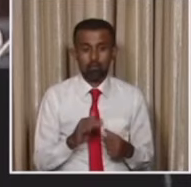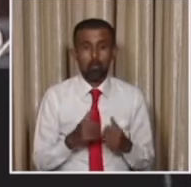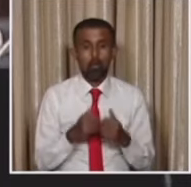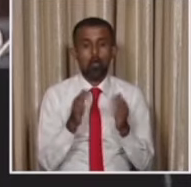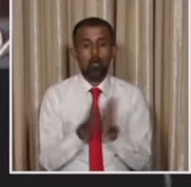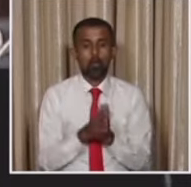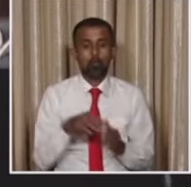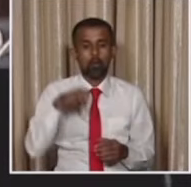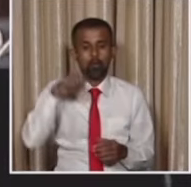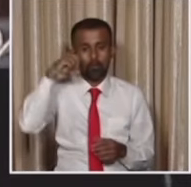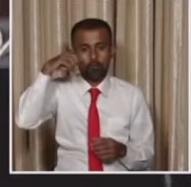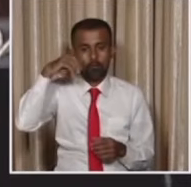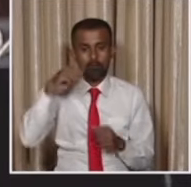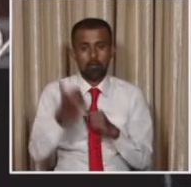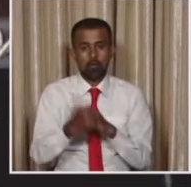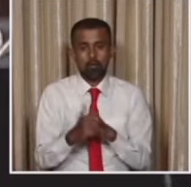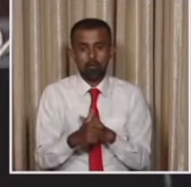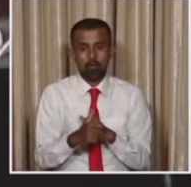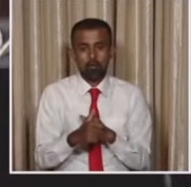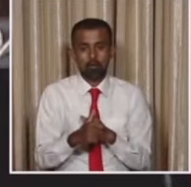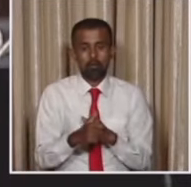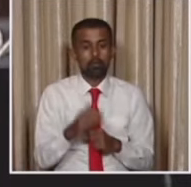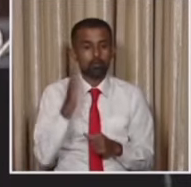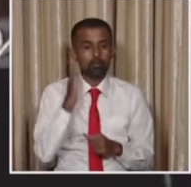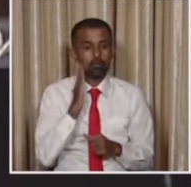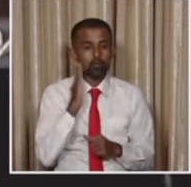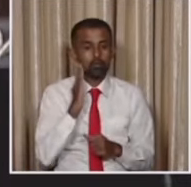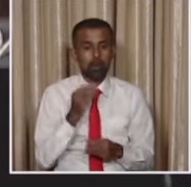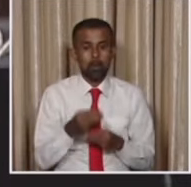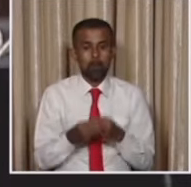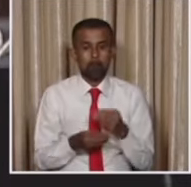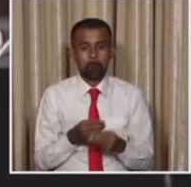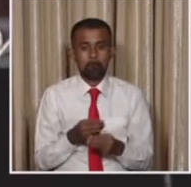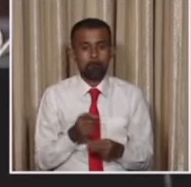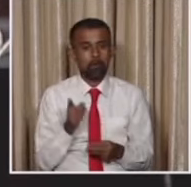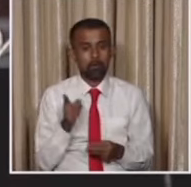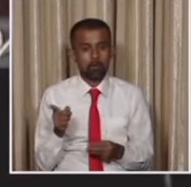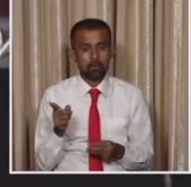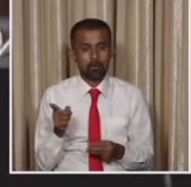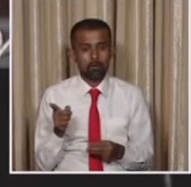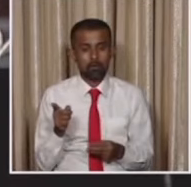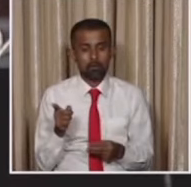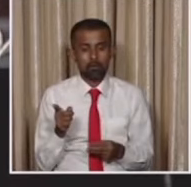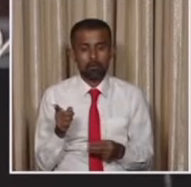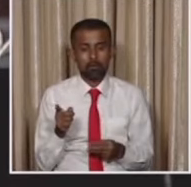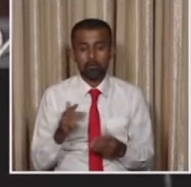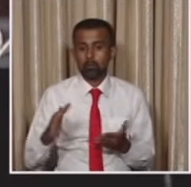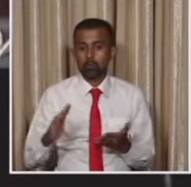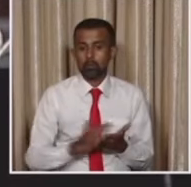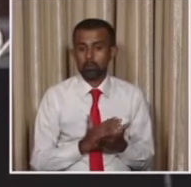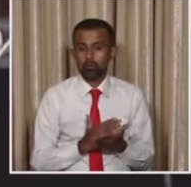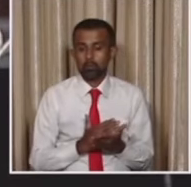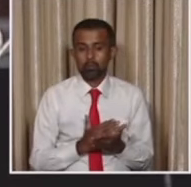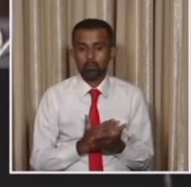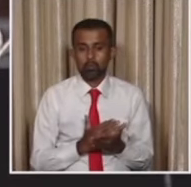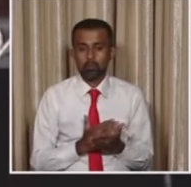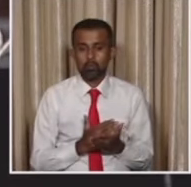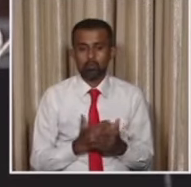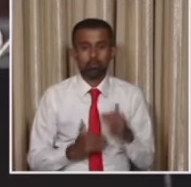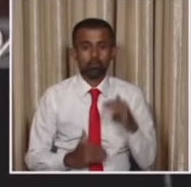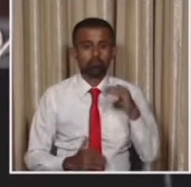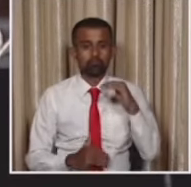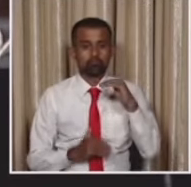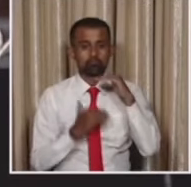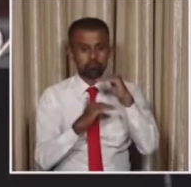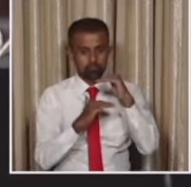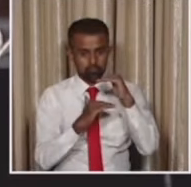විදුලි නිෂ්පාදන ක්‍රියාවලිය විදේශීය සමාගම්වලට දැක්විය හැකි දායකත්වයේ පිළිබඳ යම් උපරිම සීමාවක්